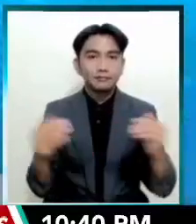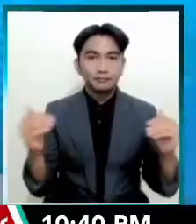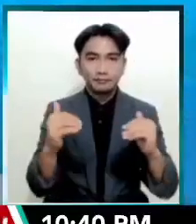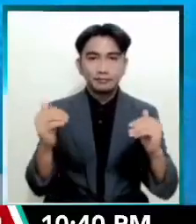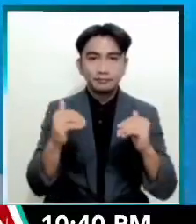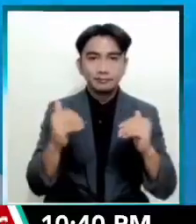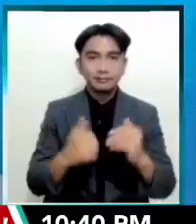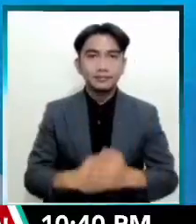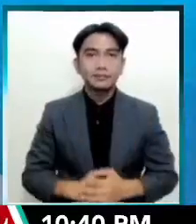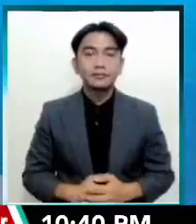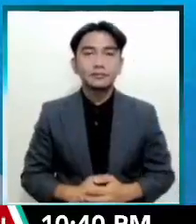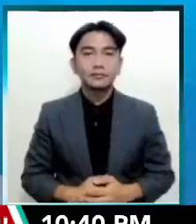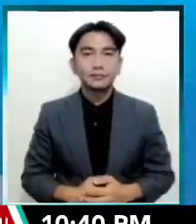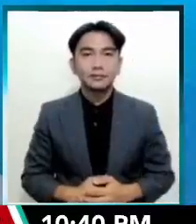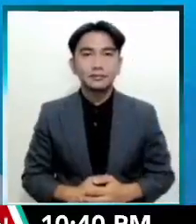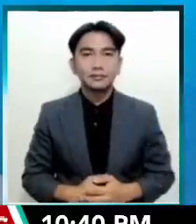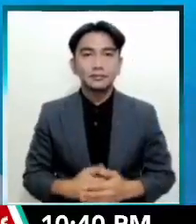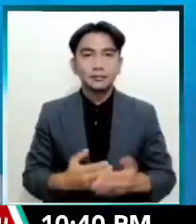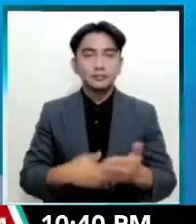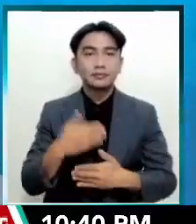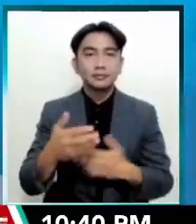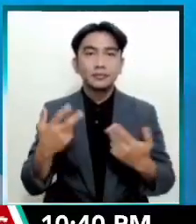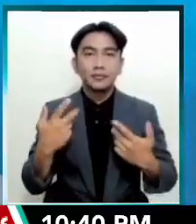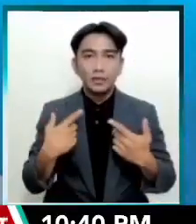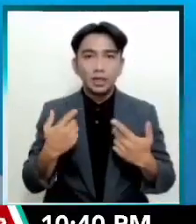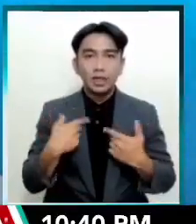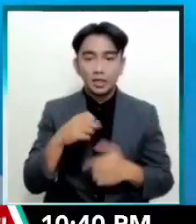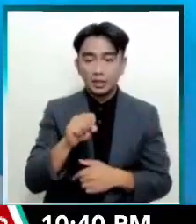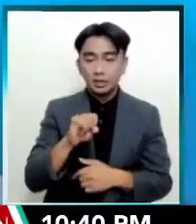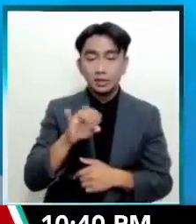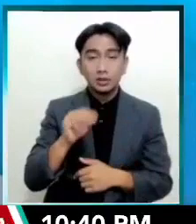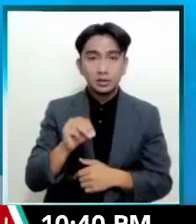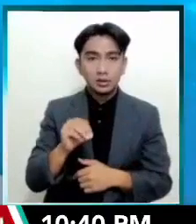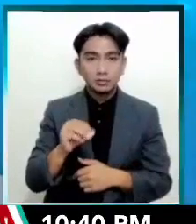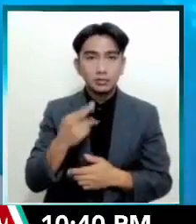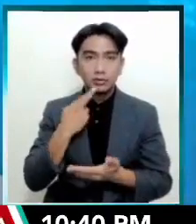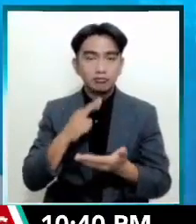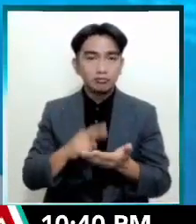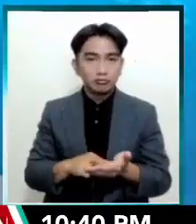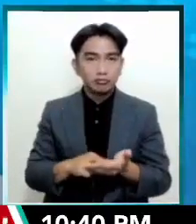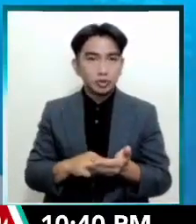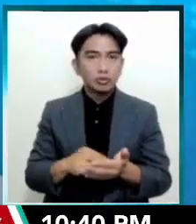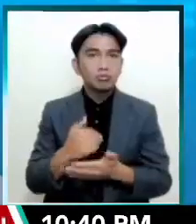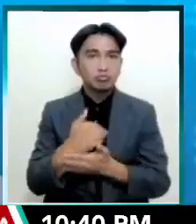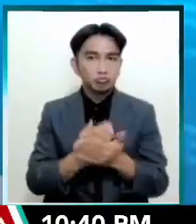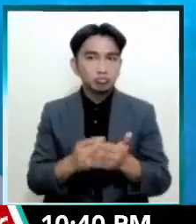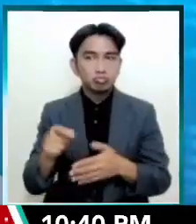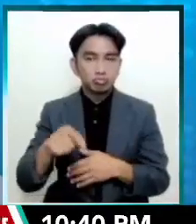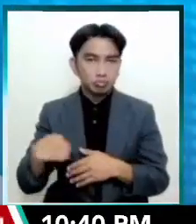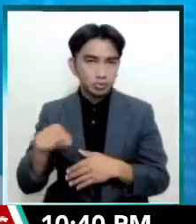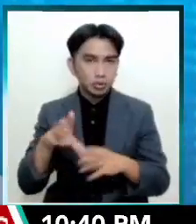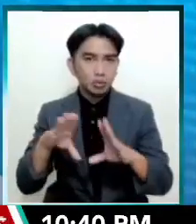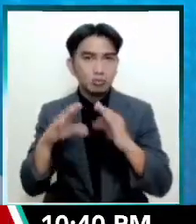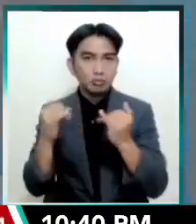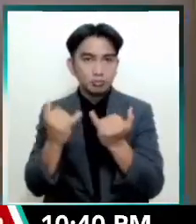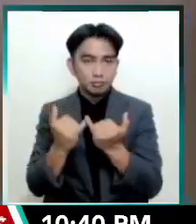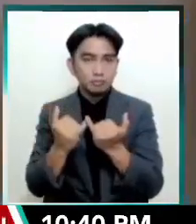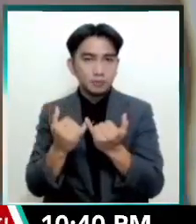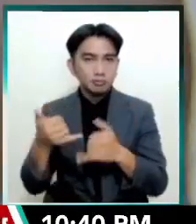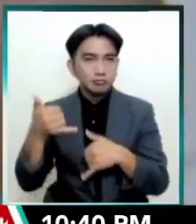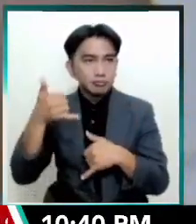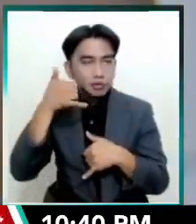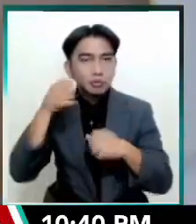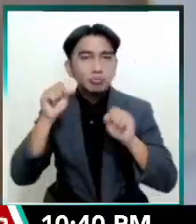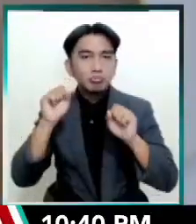Limang araw bago ang deadline ng SIM registration, nakikiusap ang ilang telecommunications company na i-extend ito. Sa ngayon,